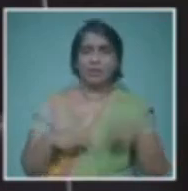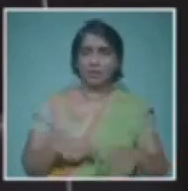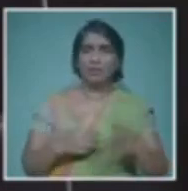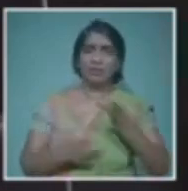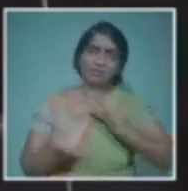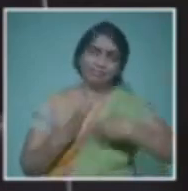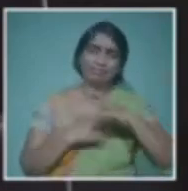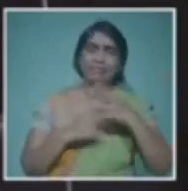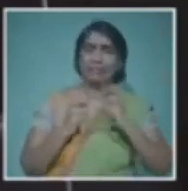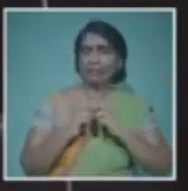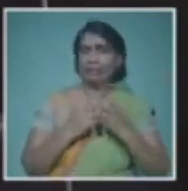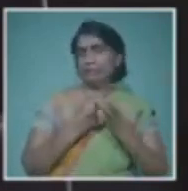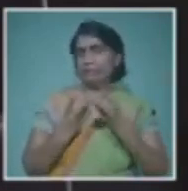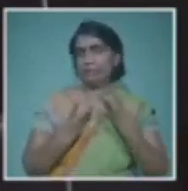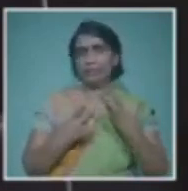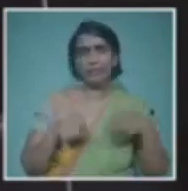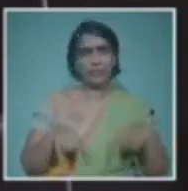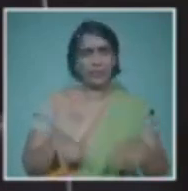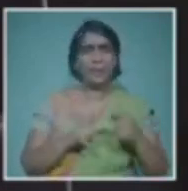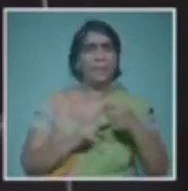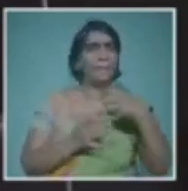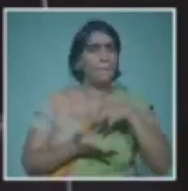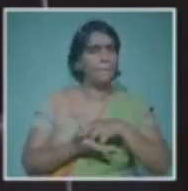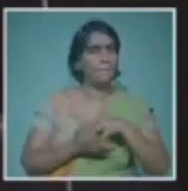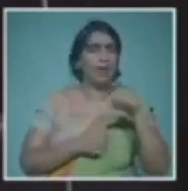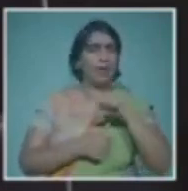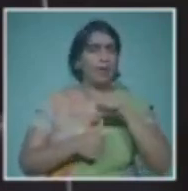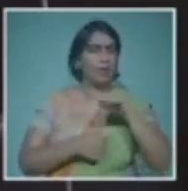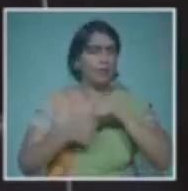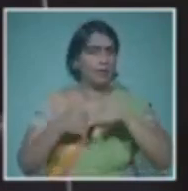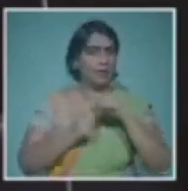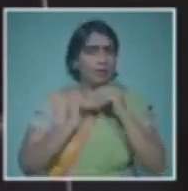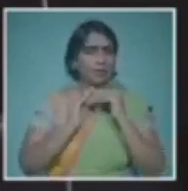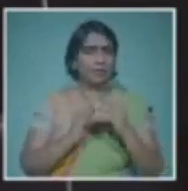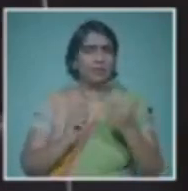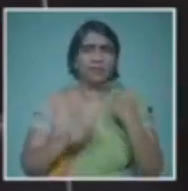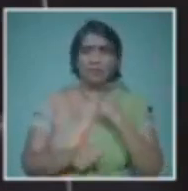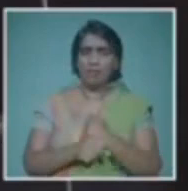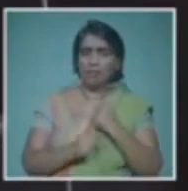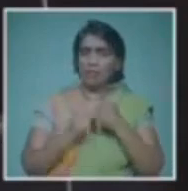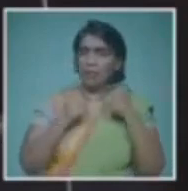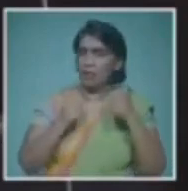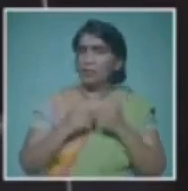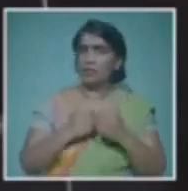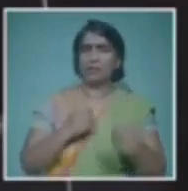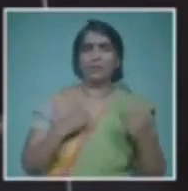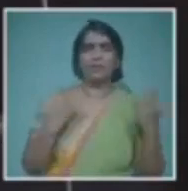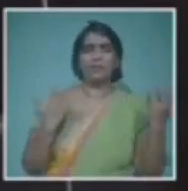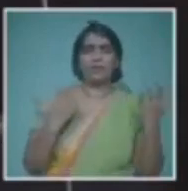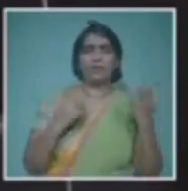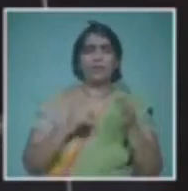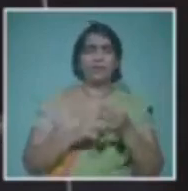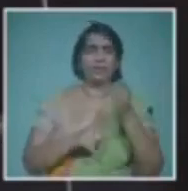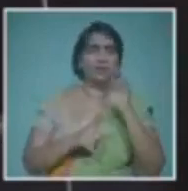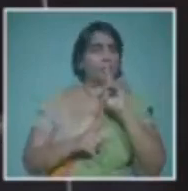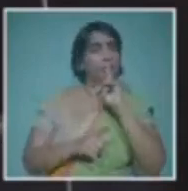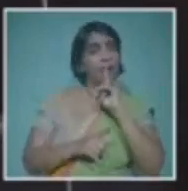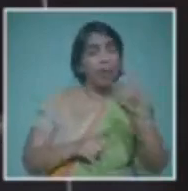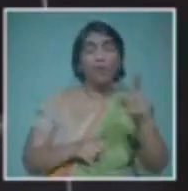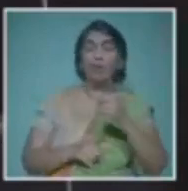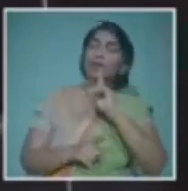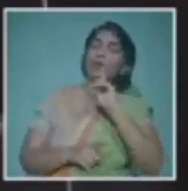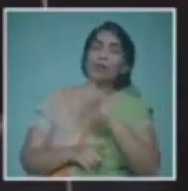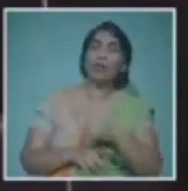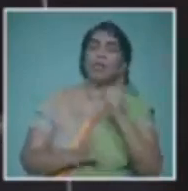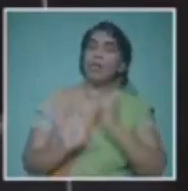අනාගෙන ඉන්නේ මේ මේ මේ පළාත් පාලන ආයතන පිහිටුවලා දැන් හරියට ආණ්ඩු පවත්ව ගන්න යන්න බෑ සභාපතිවරුන්ගෙන් ඇහුවනම් කියයි